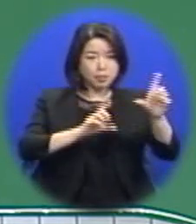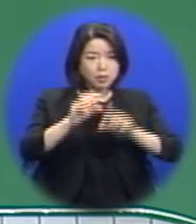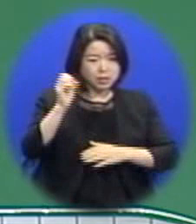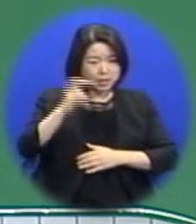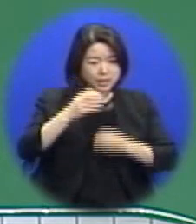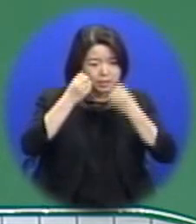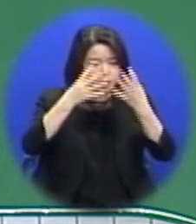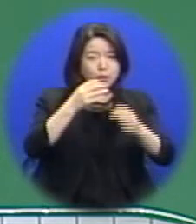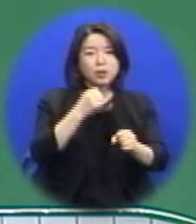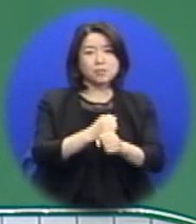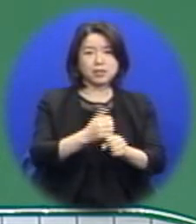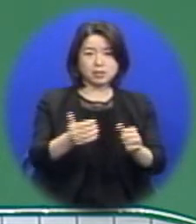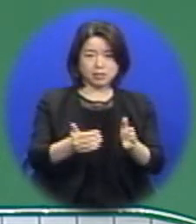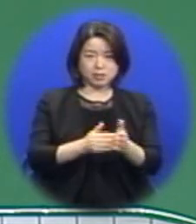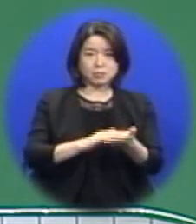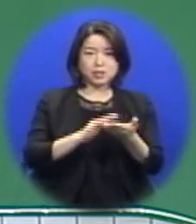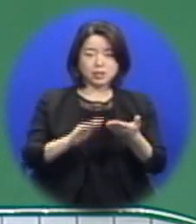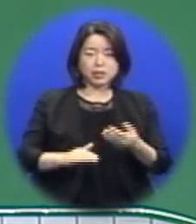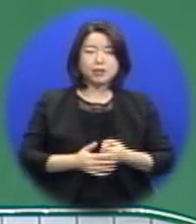하십니다.